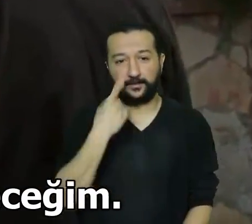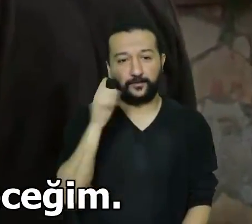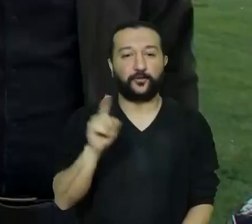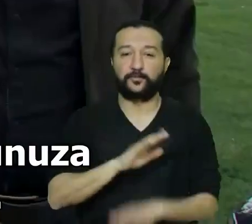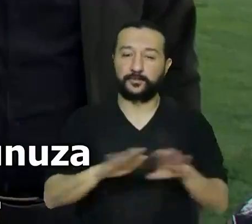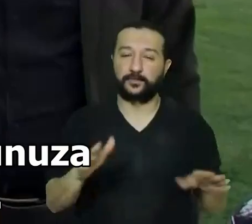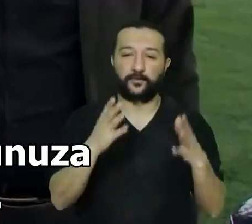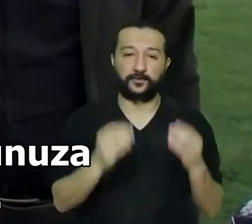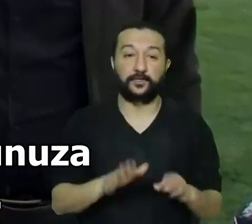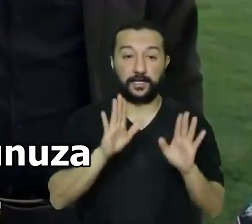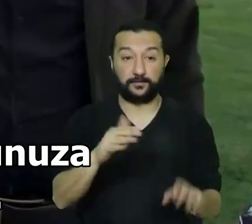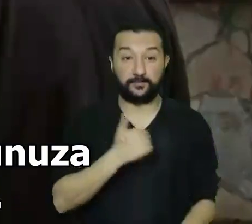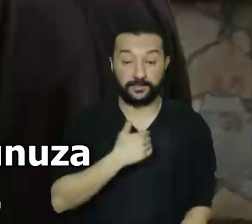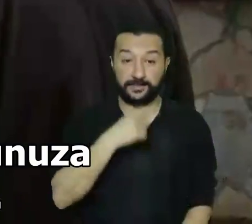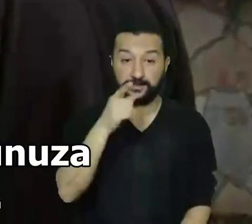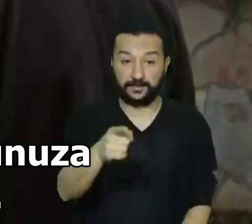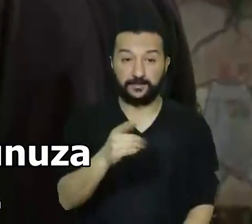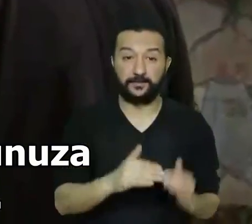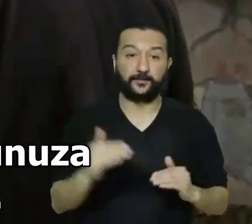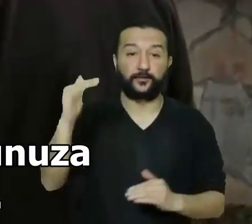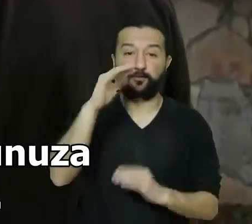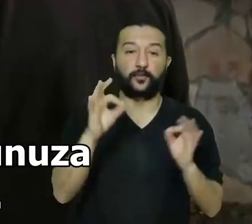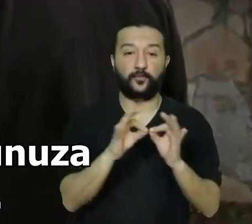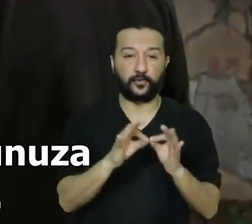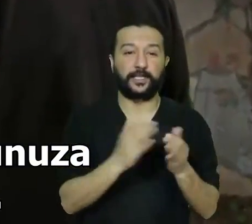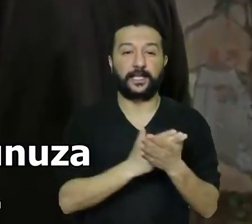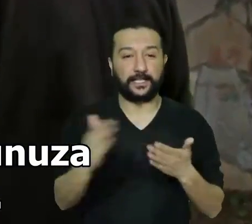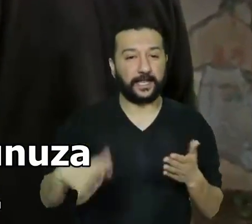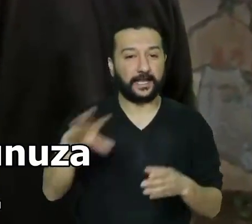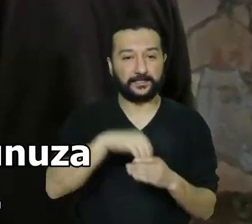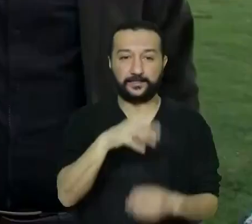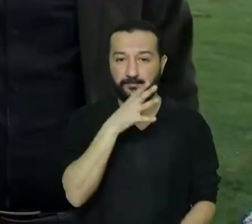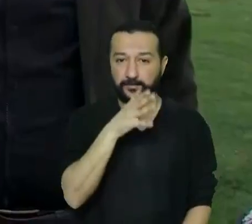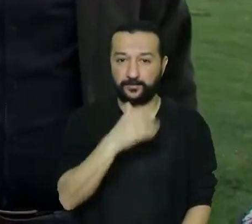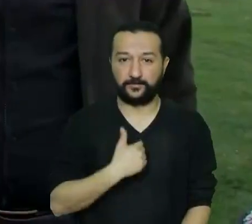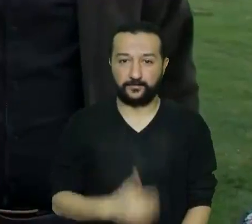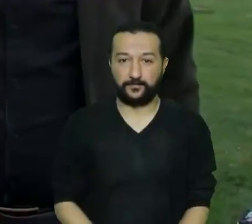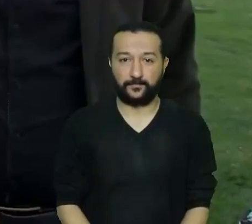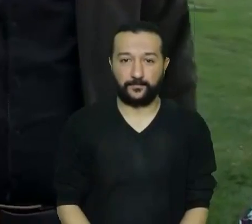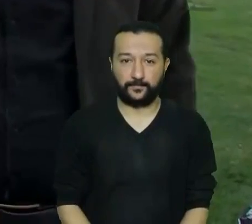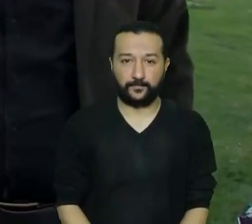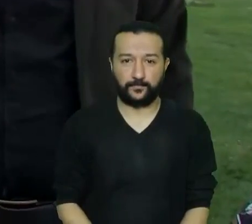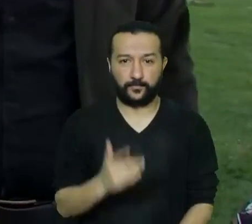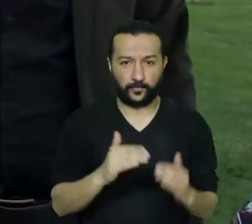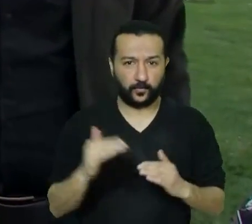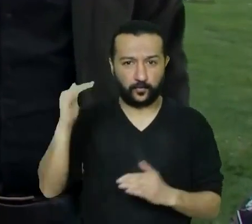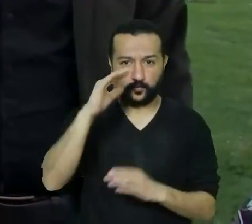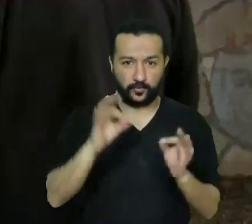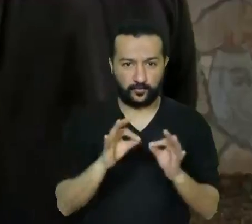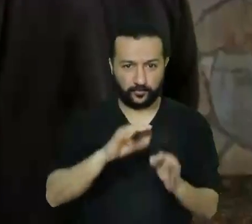görmezden geleceğim. Ama ben sizin yükselen burcunuza kadar her şeyi biliyorum. Yükselen burcum